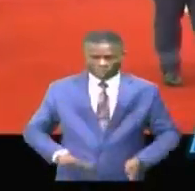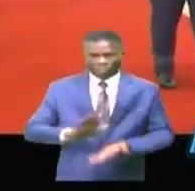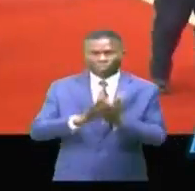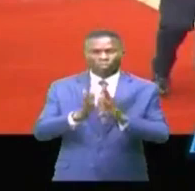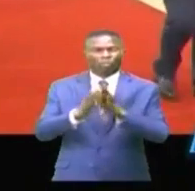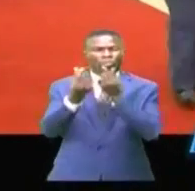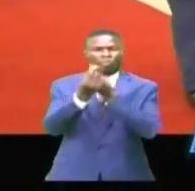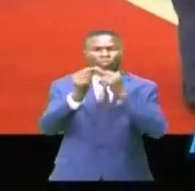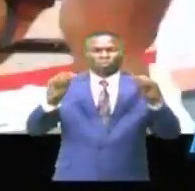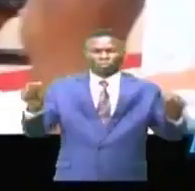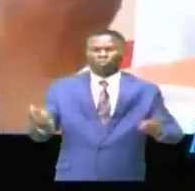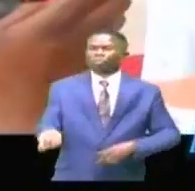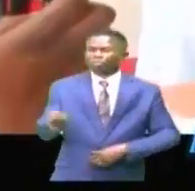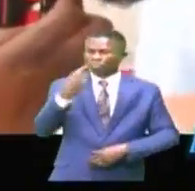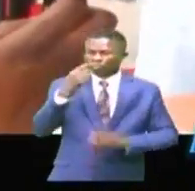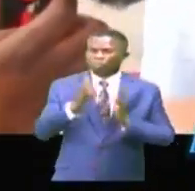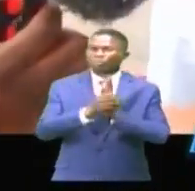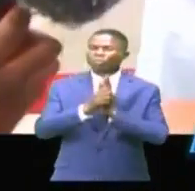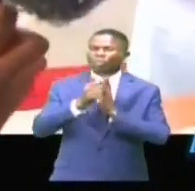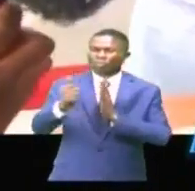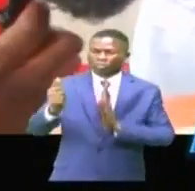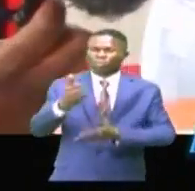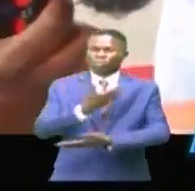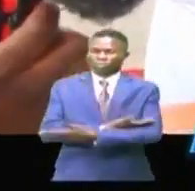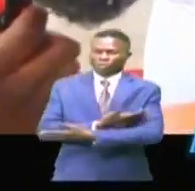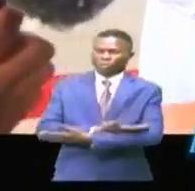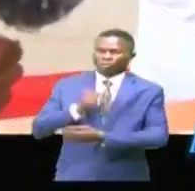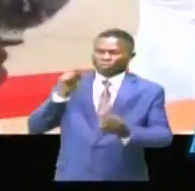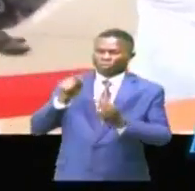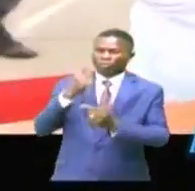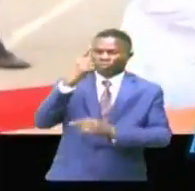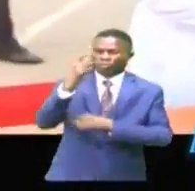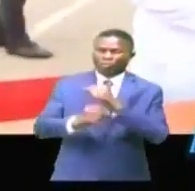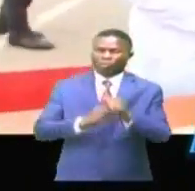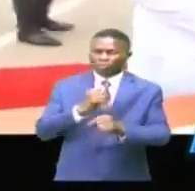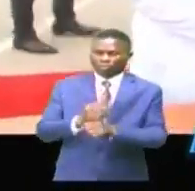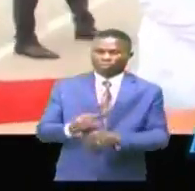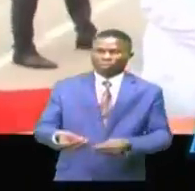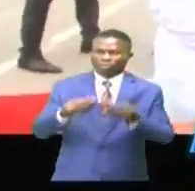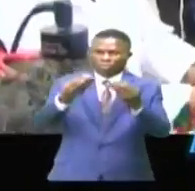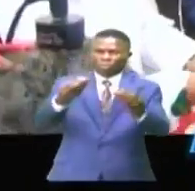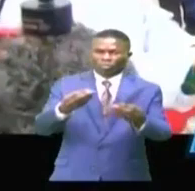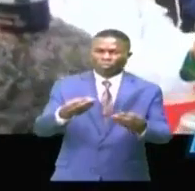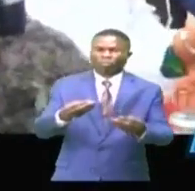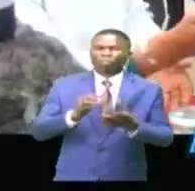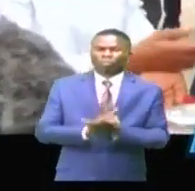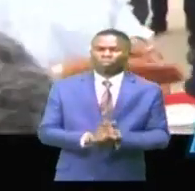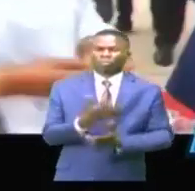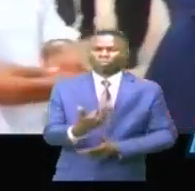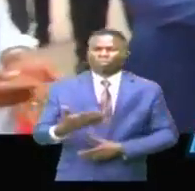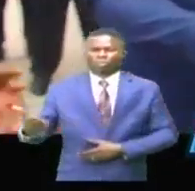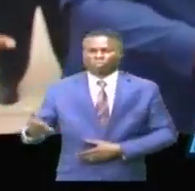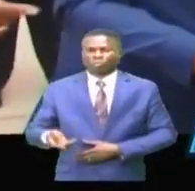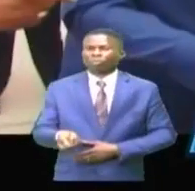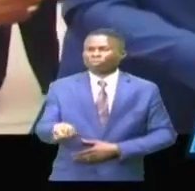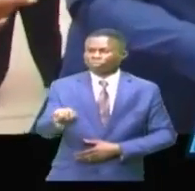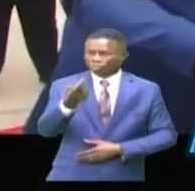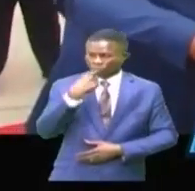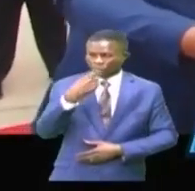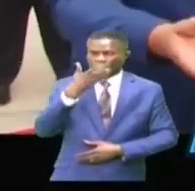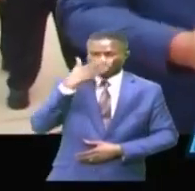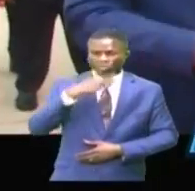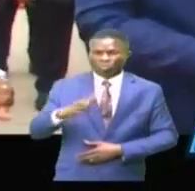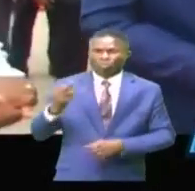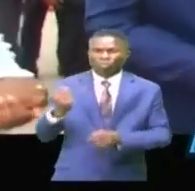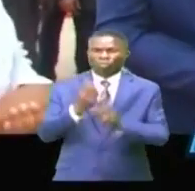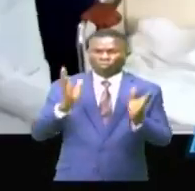et des soins des nouveaux-nés il a ensuite procédé à la remise symbolique de kits médicaux au